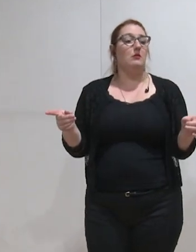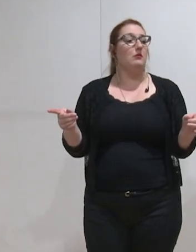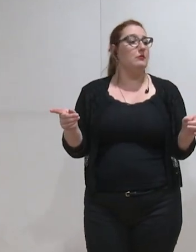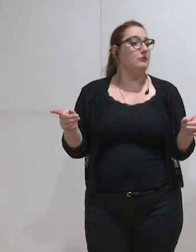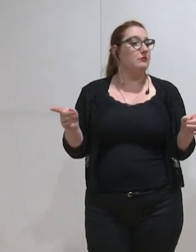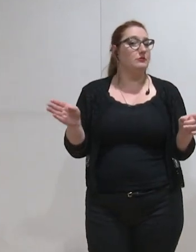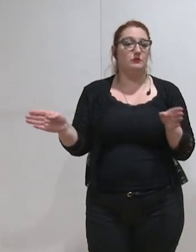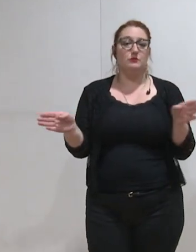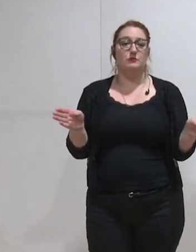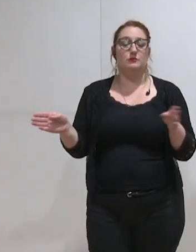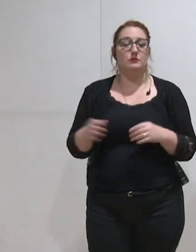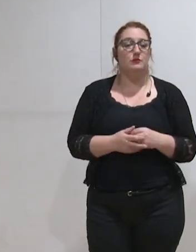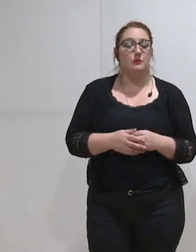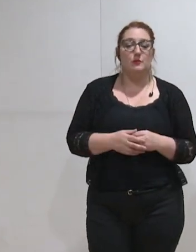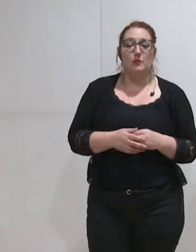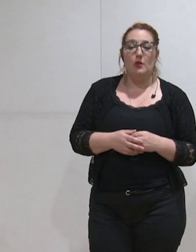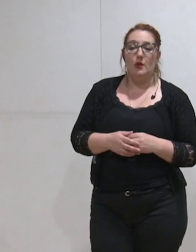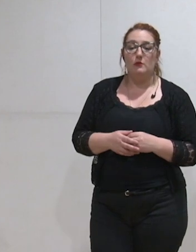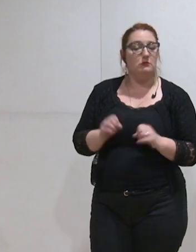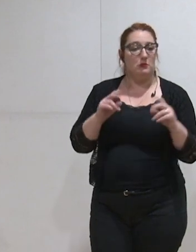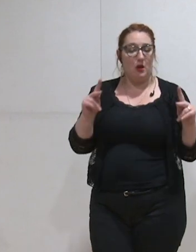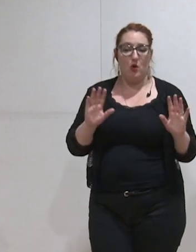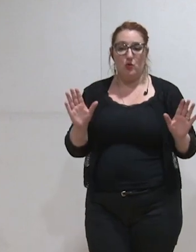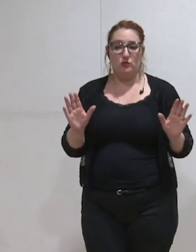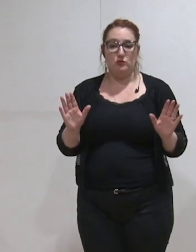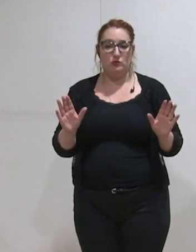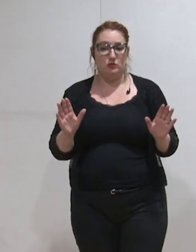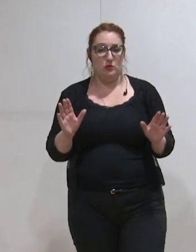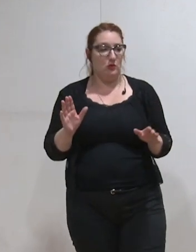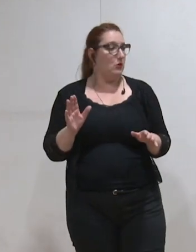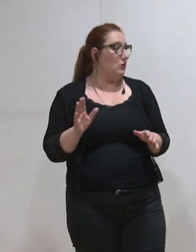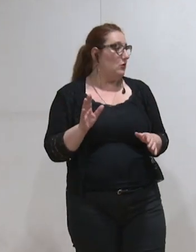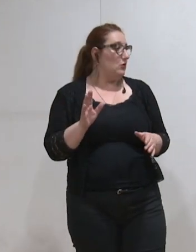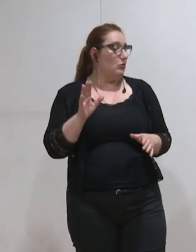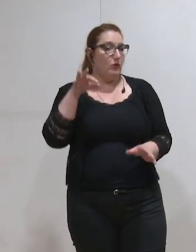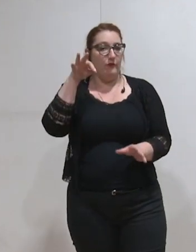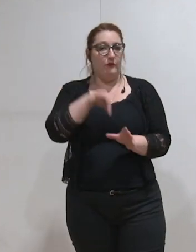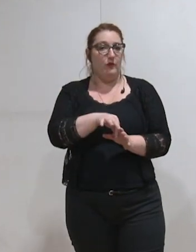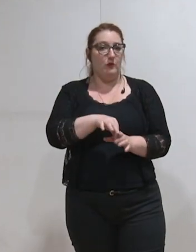séparé alors d'accord donc donc je mets au